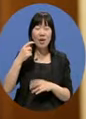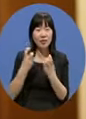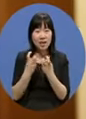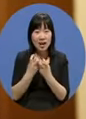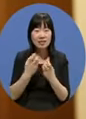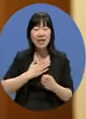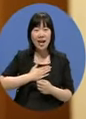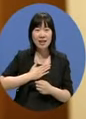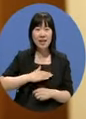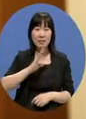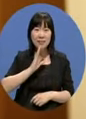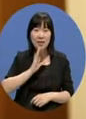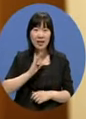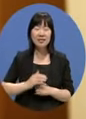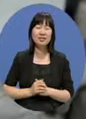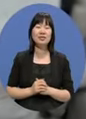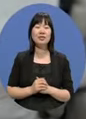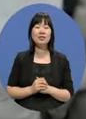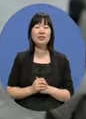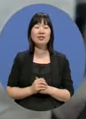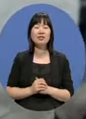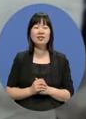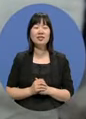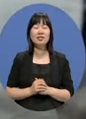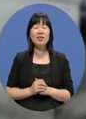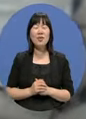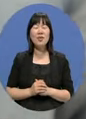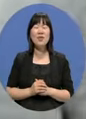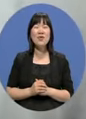하는지 알겠지